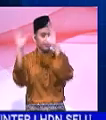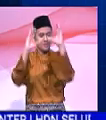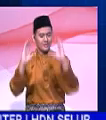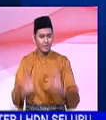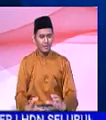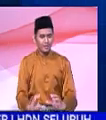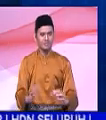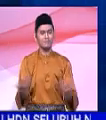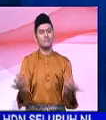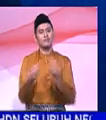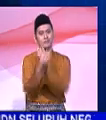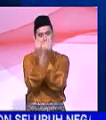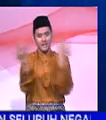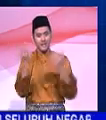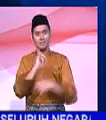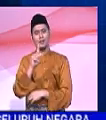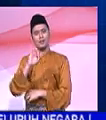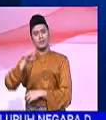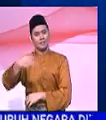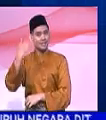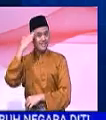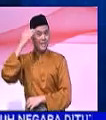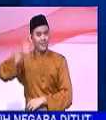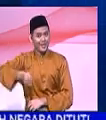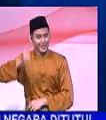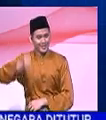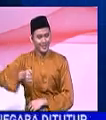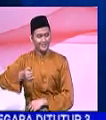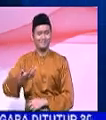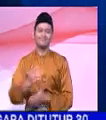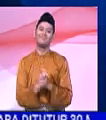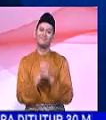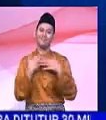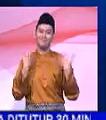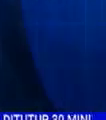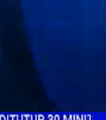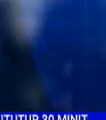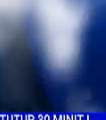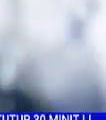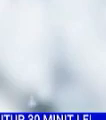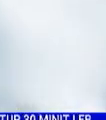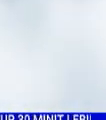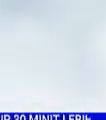dahulu dari Jabatan Meteorologi Malaysia, saya Atikah Marziah. Assalamualaikum dan salam sejahtera.